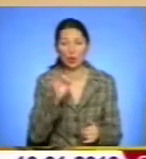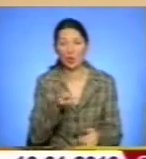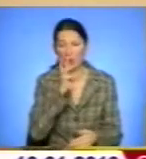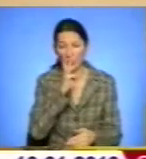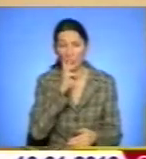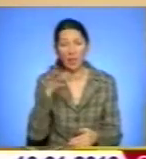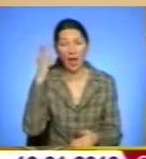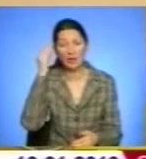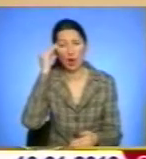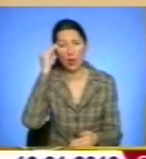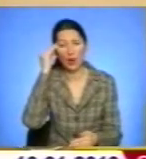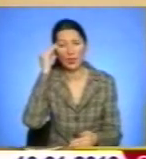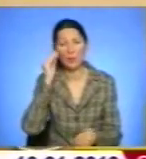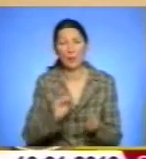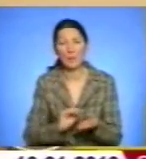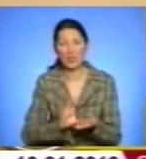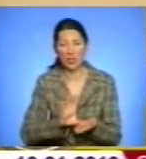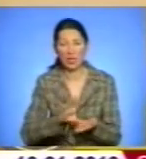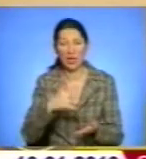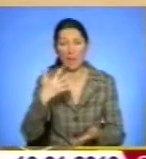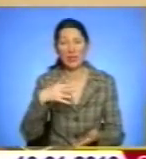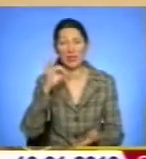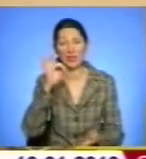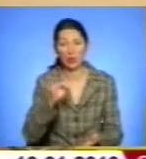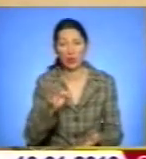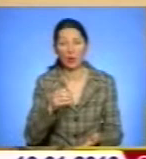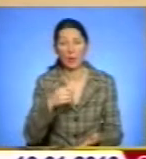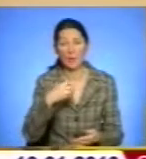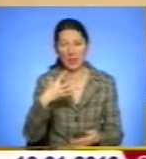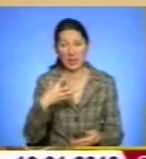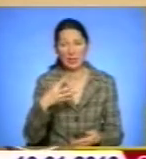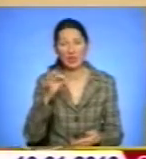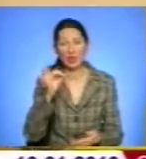з врахуванням підвищення на 50% і